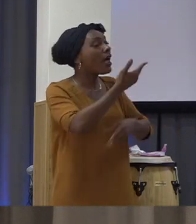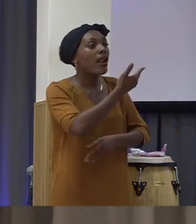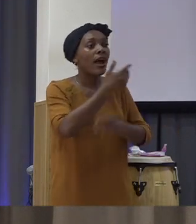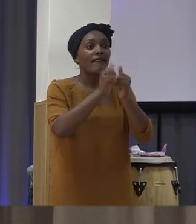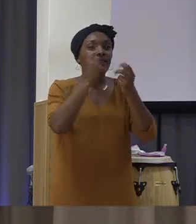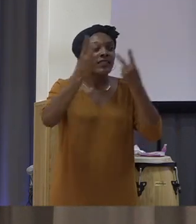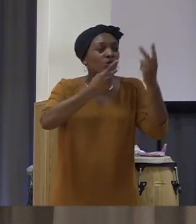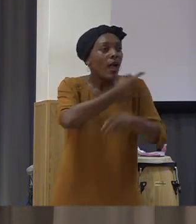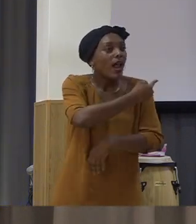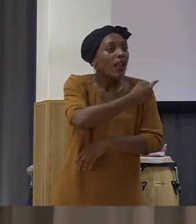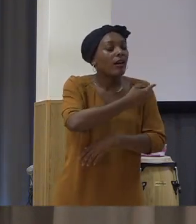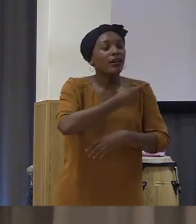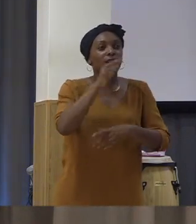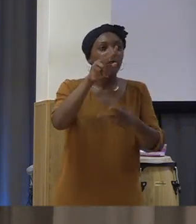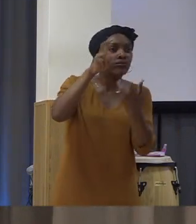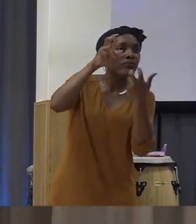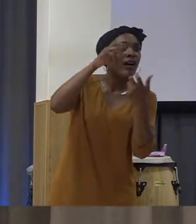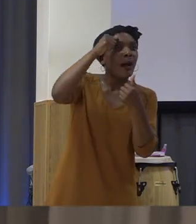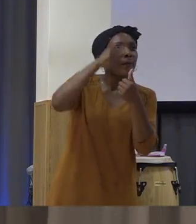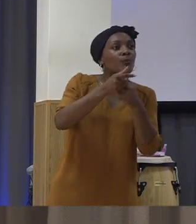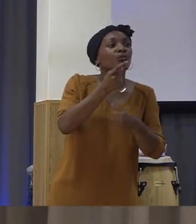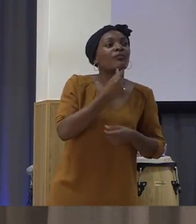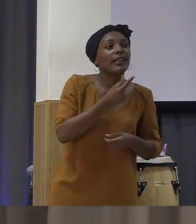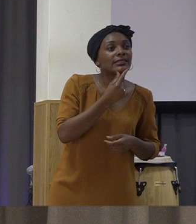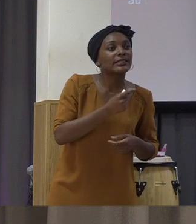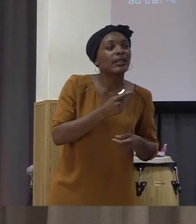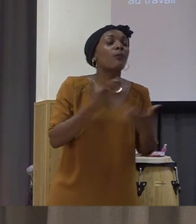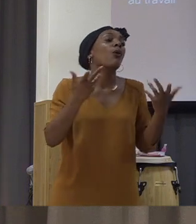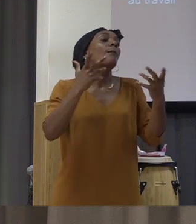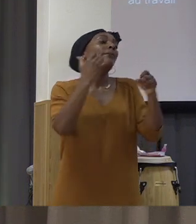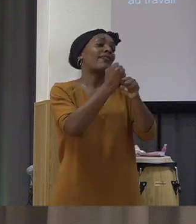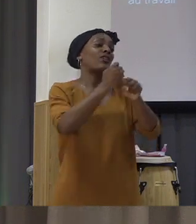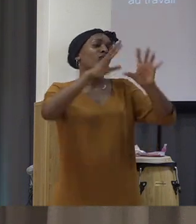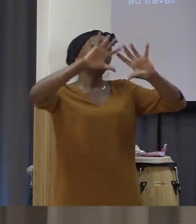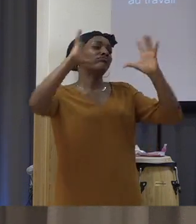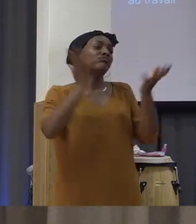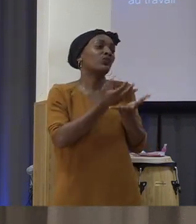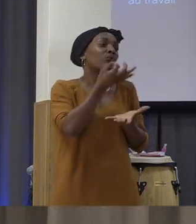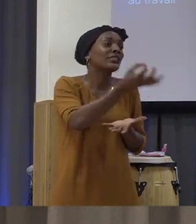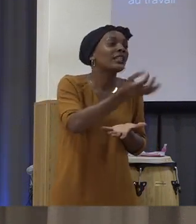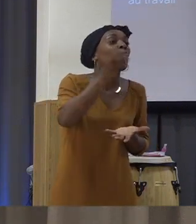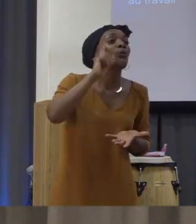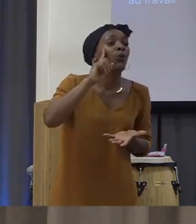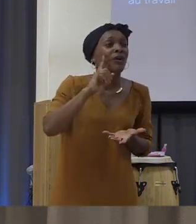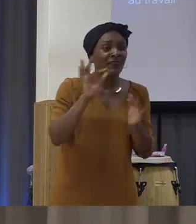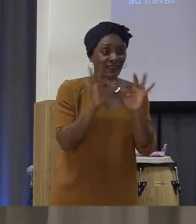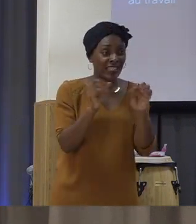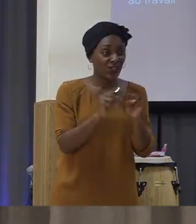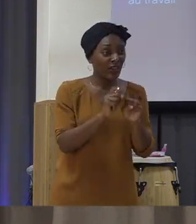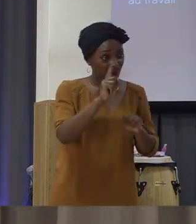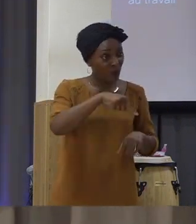du visuel, qu'on arrive à mieux retenir. Tout ça pour dire quoi? Mais tout simplement, frères et sœurs, qu'il faut vous mettre au